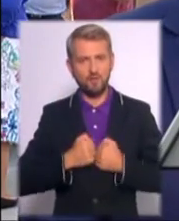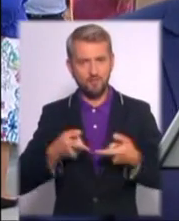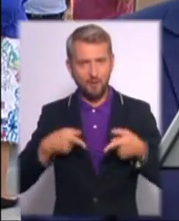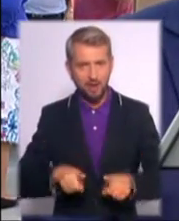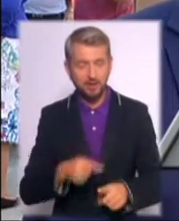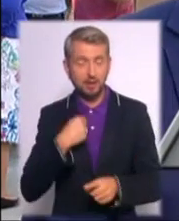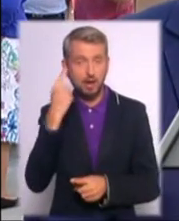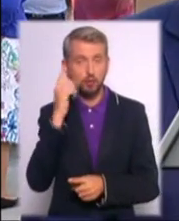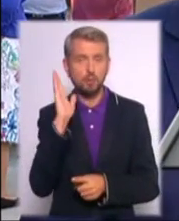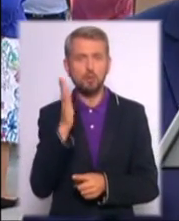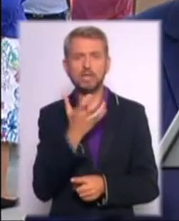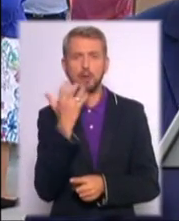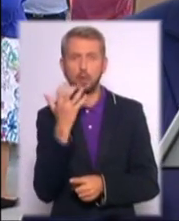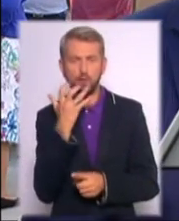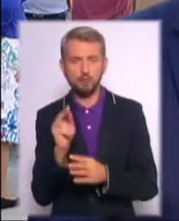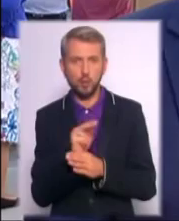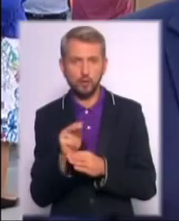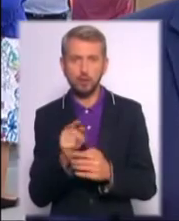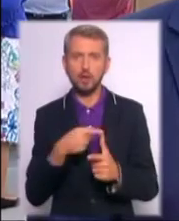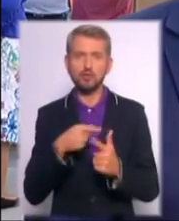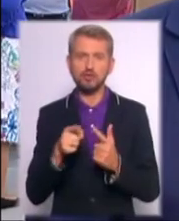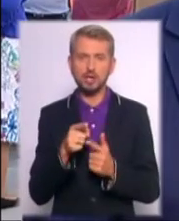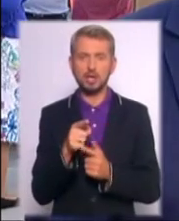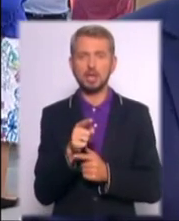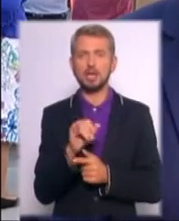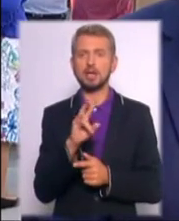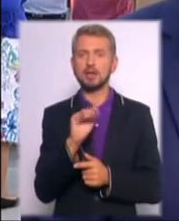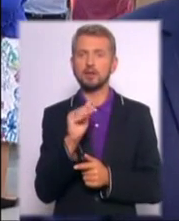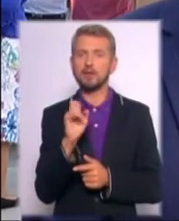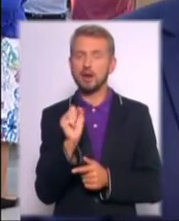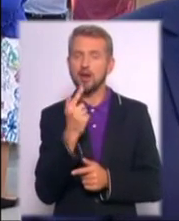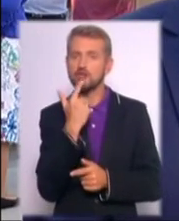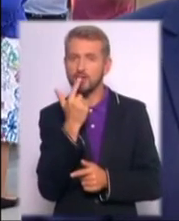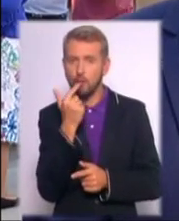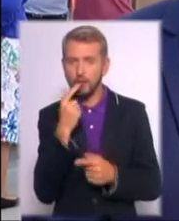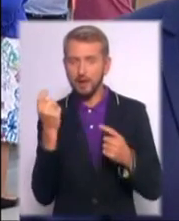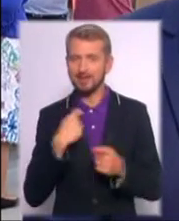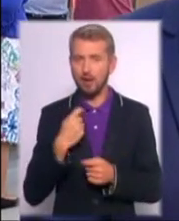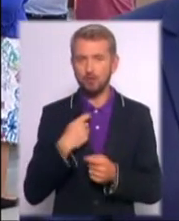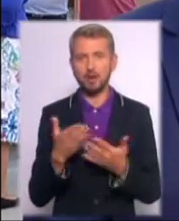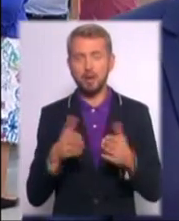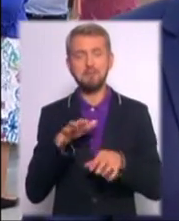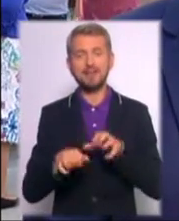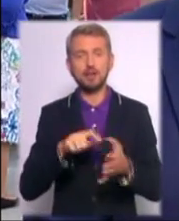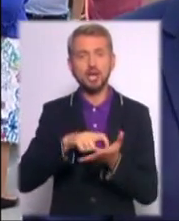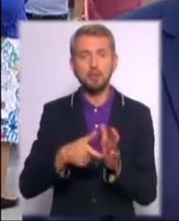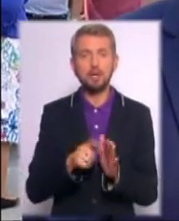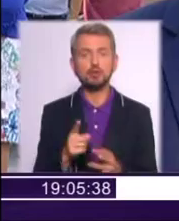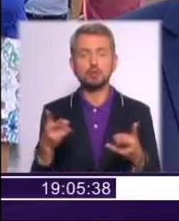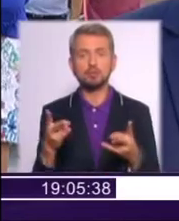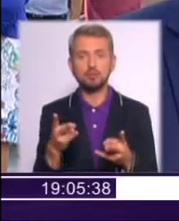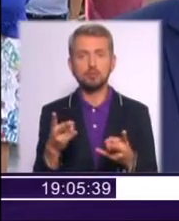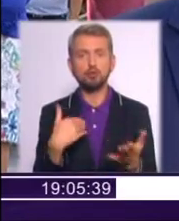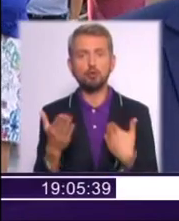задіяно якісь теплові процедури, чи це буде інфрачервона сауна, чи це буде якась інша сауна. Масажні кабінети – це те, що стосується медичної